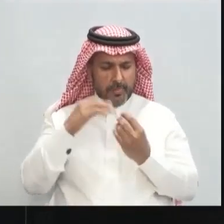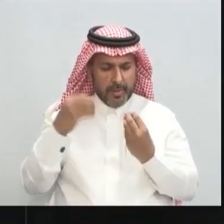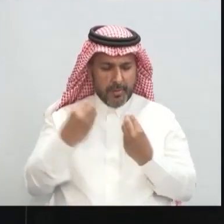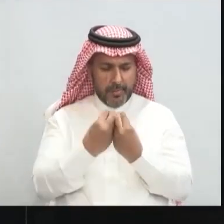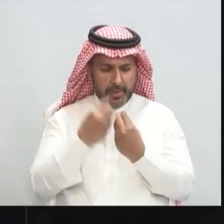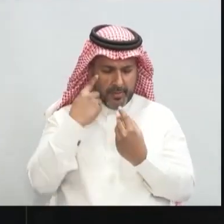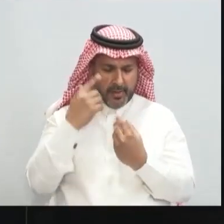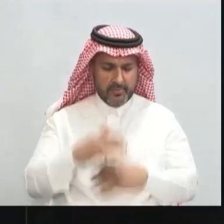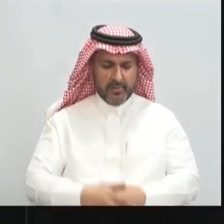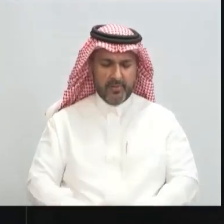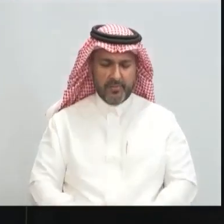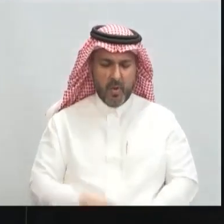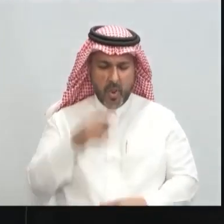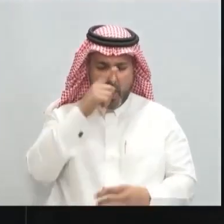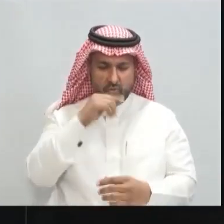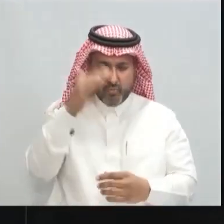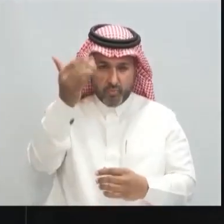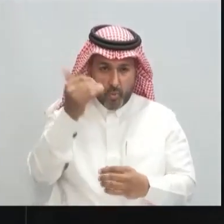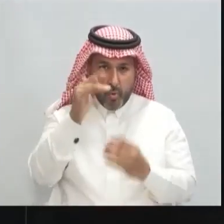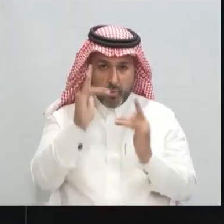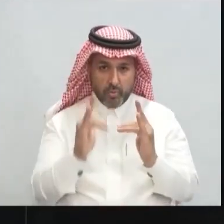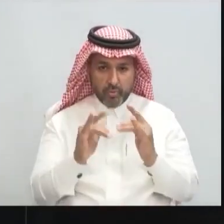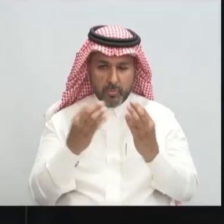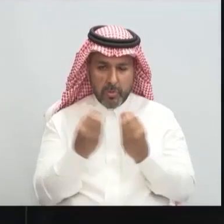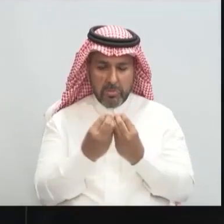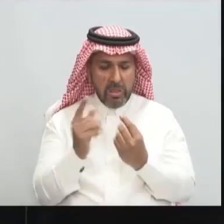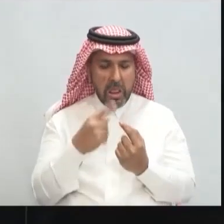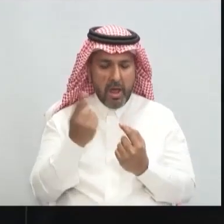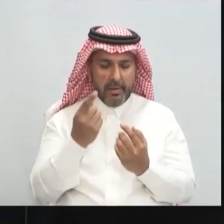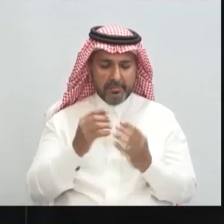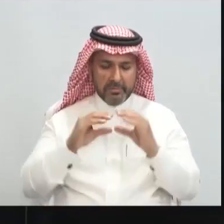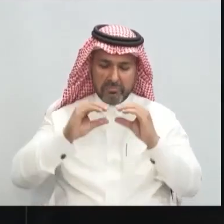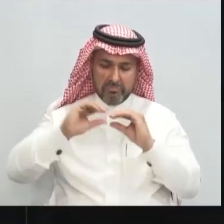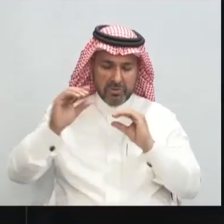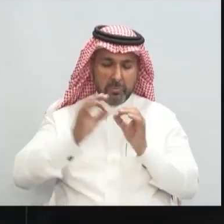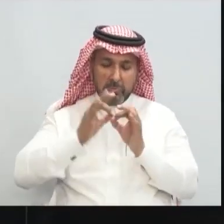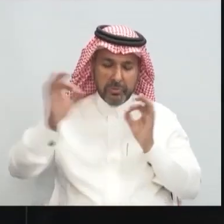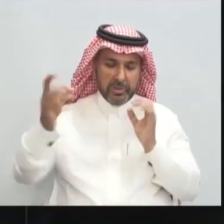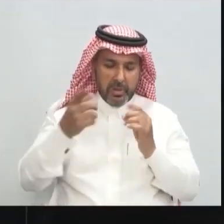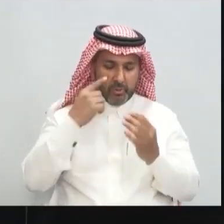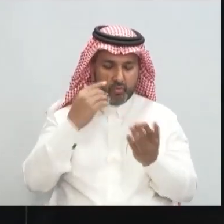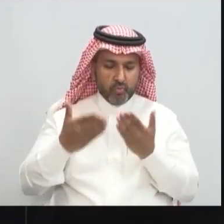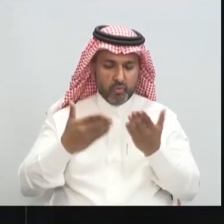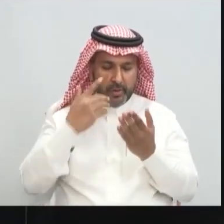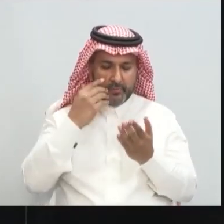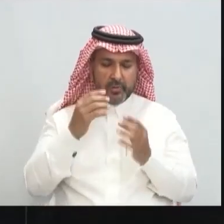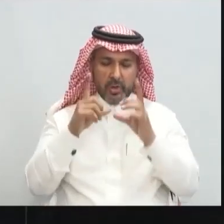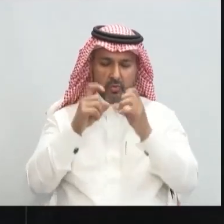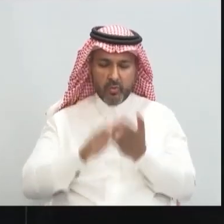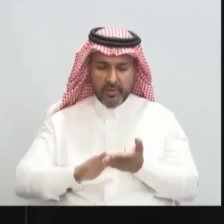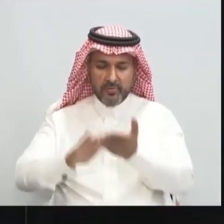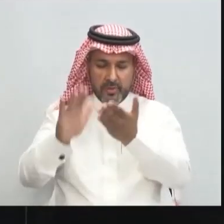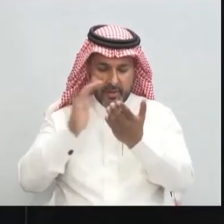الموظفين سريعين في التواصل بينهم يستطيعون تبادل الملفات الصور ومشاركتها كذلك